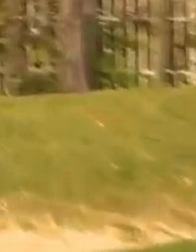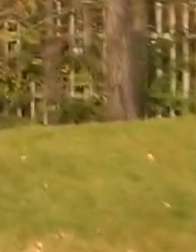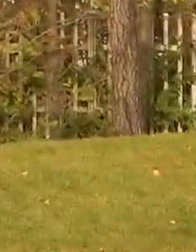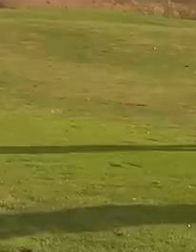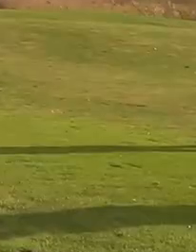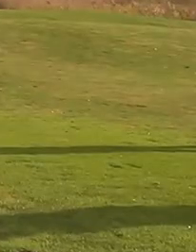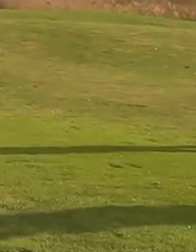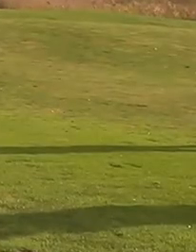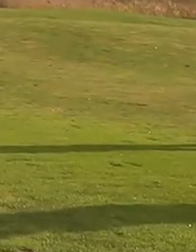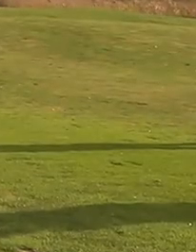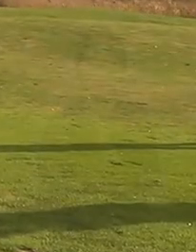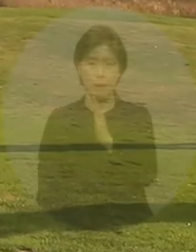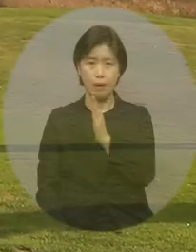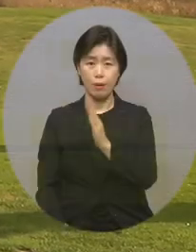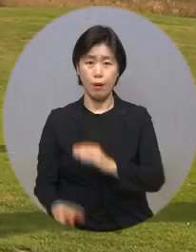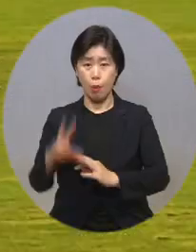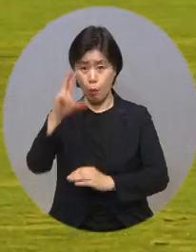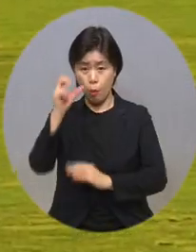왼쪽이다.